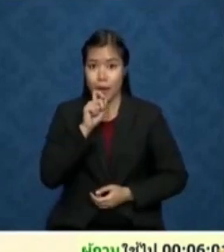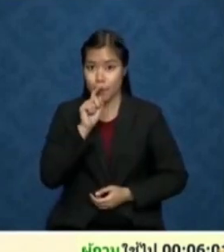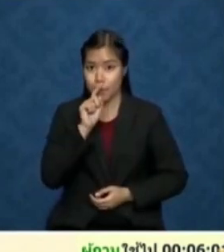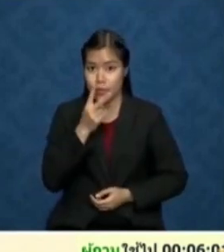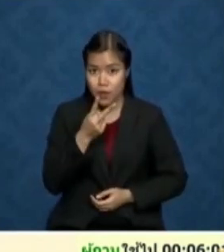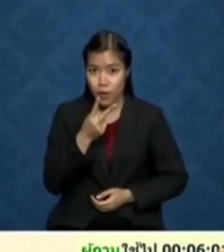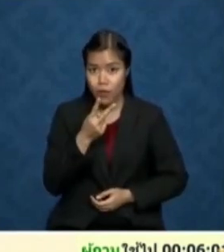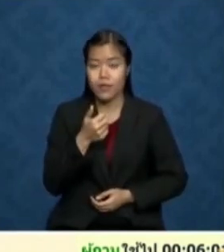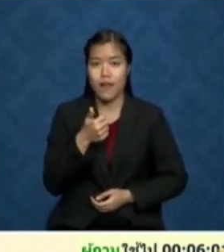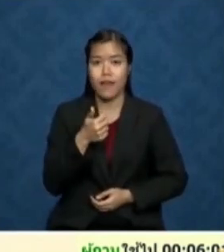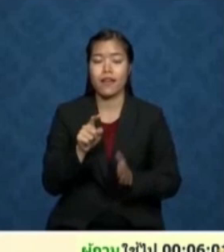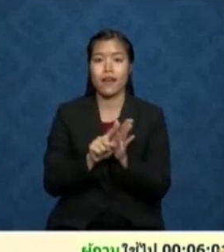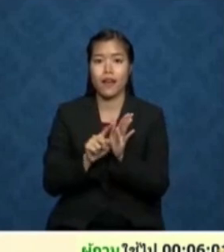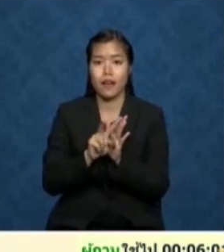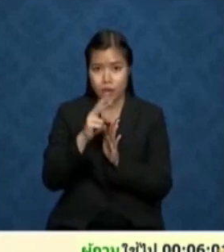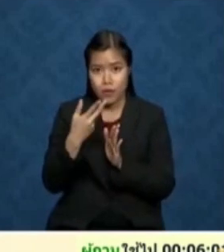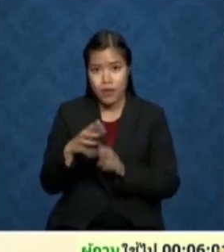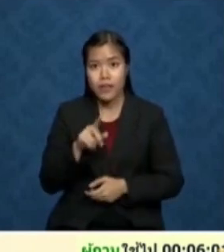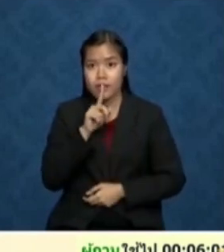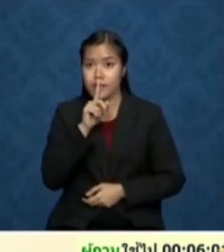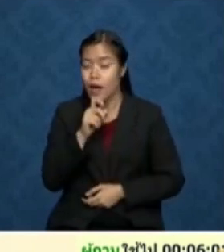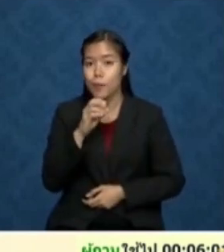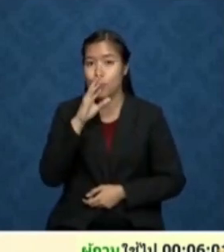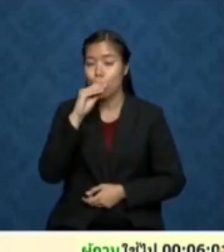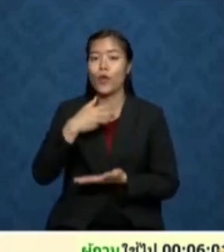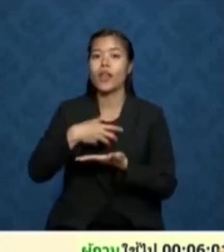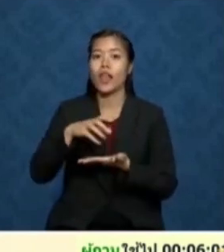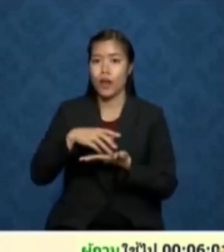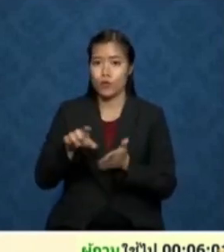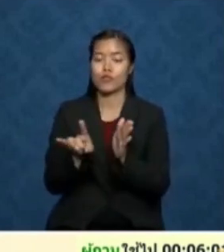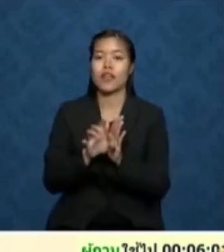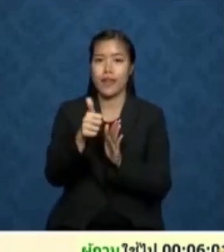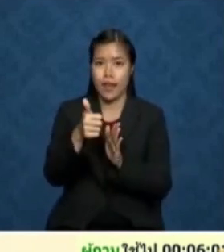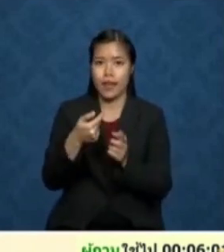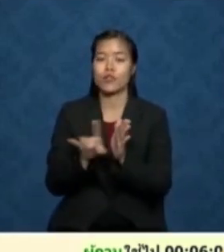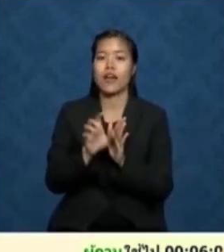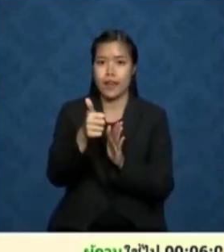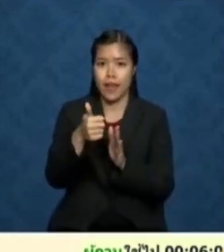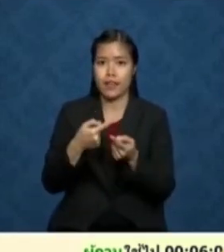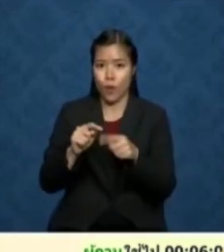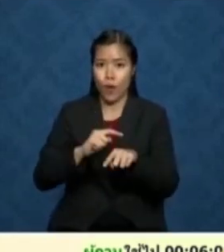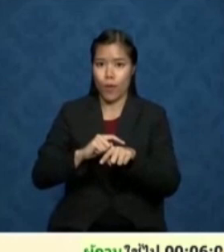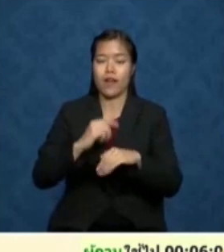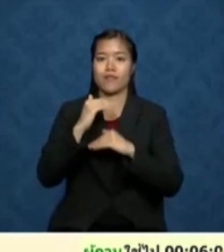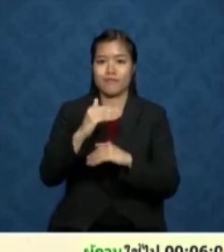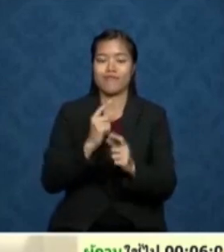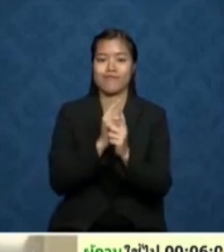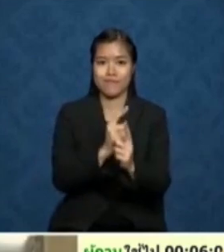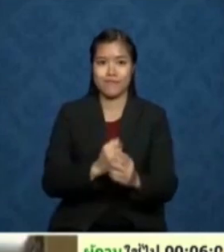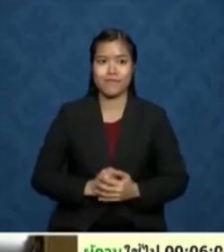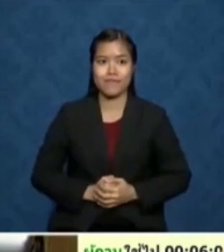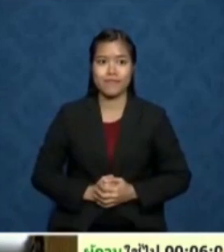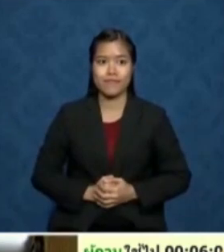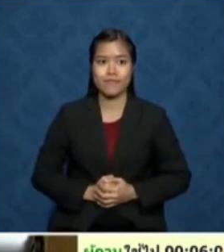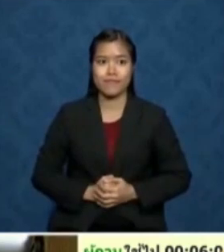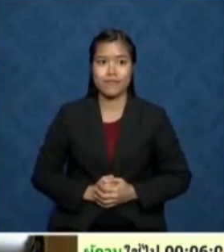ครั้งนะครับıktาจะฝากทงท้ายใหใสักนิหนงกได้ครับแต่ใช้เวลาไมเยอะนะครับกับเรียนท่มาททานสพาที่เขาโพครับ